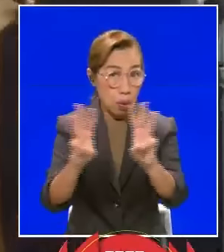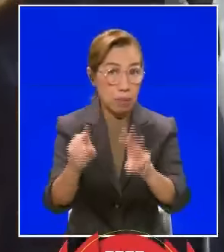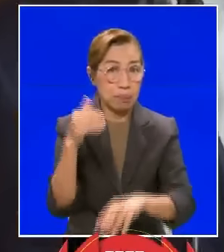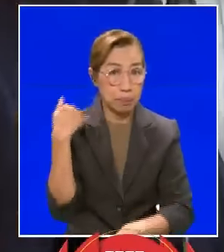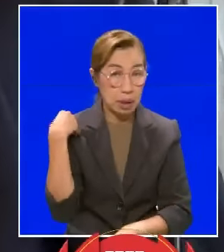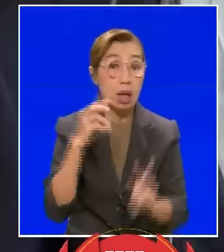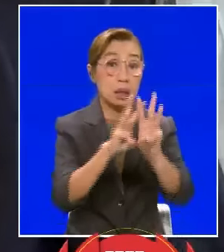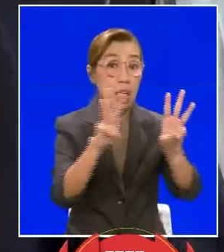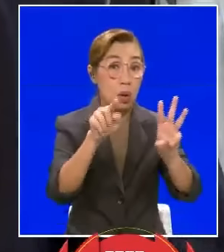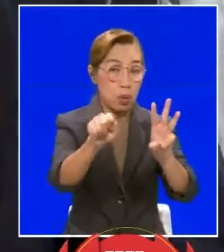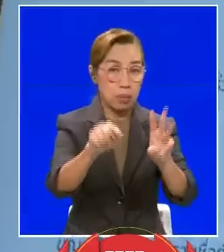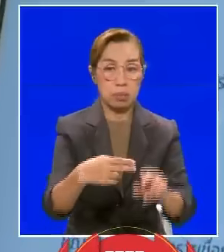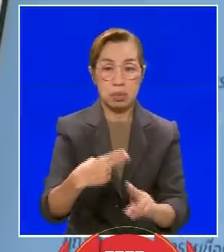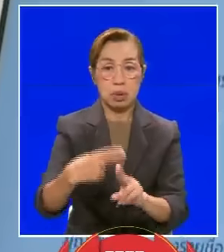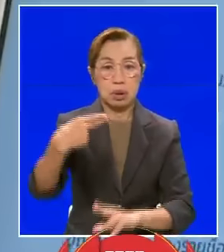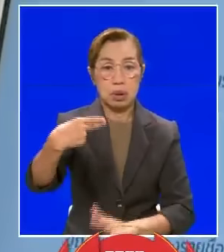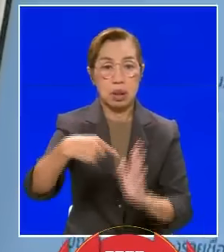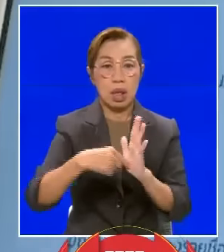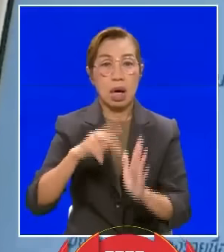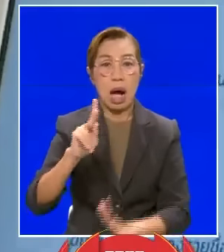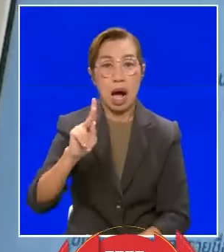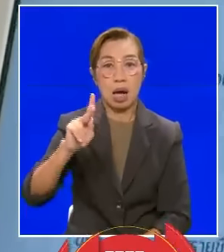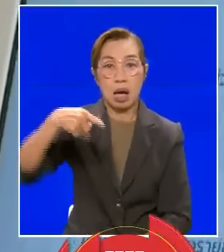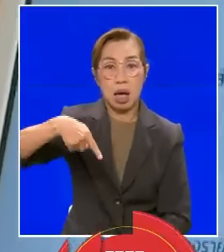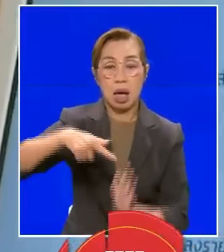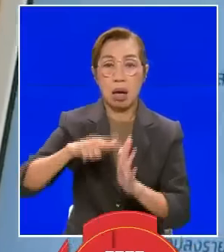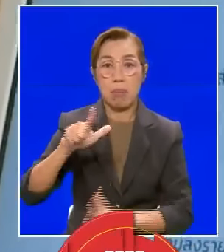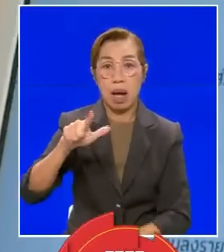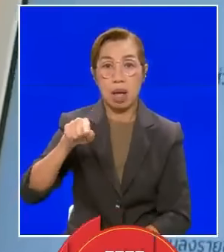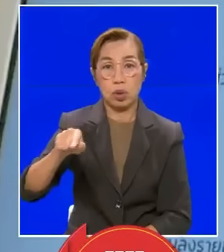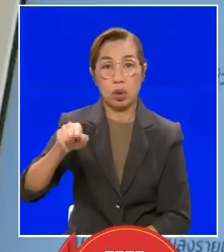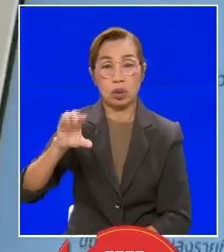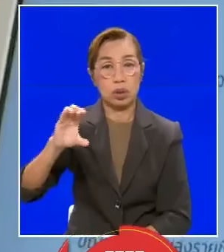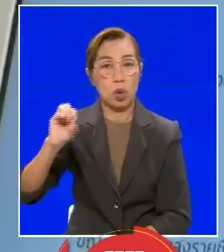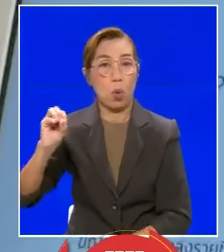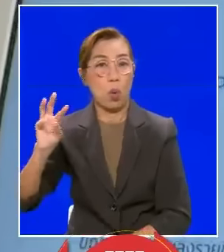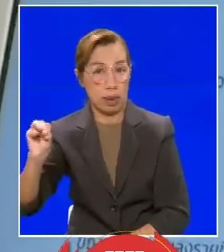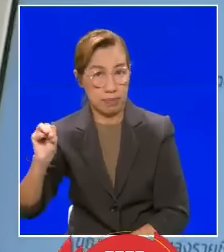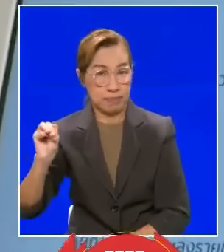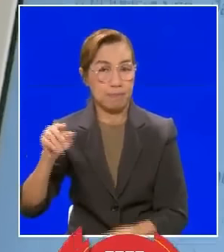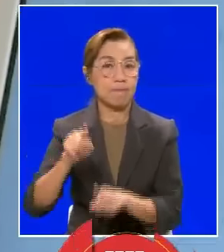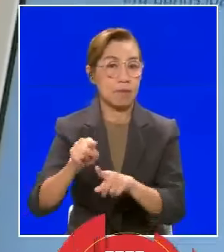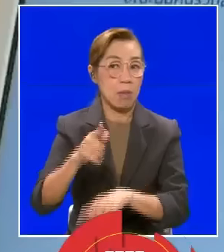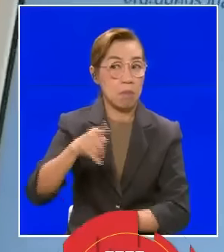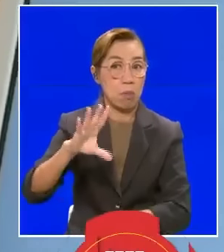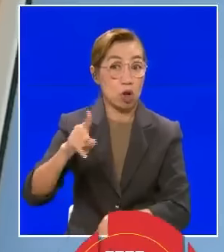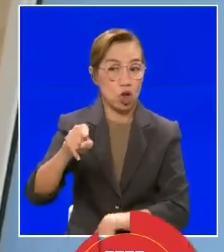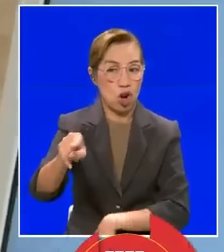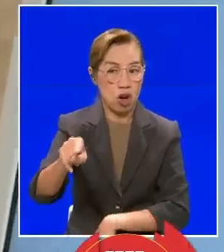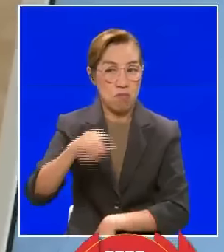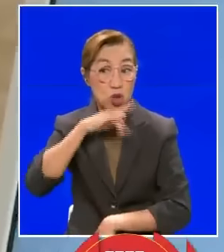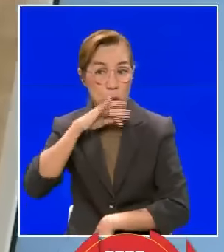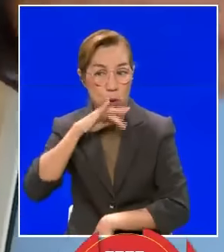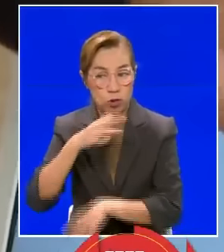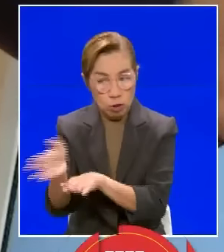ช้ชื่อว่าหักพาน .com ปฏิบัติการกวาดบ้านให้ปปช.นี่เขาจะมีขั้นตอนเลยแล้วกรอกอะไรลงไป